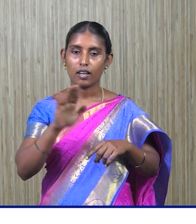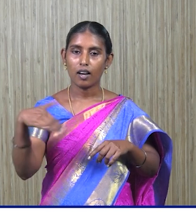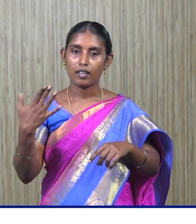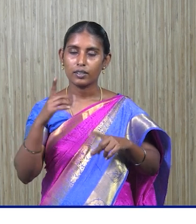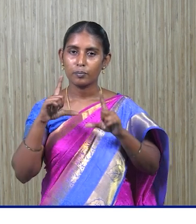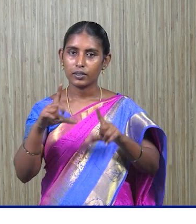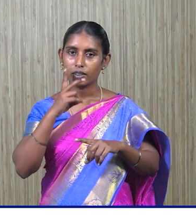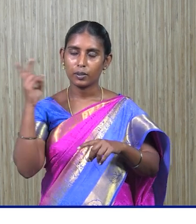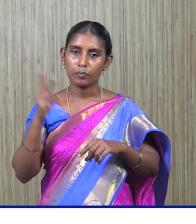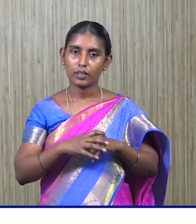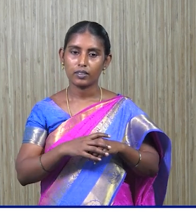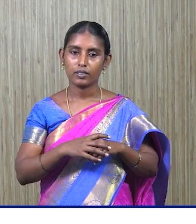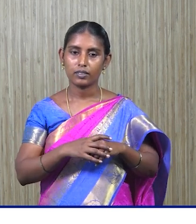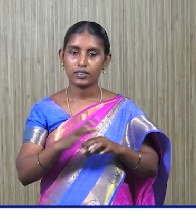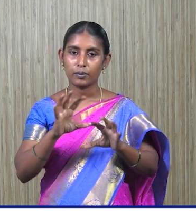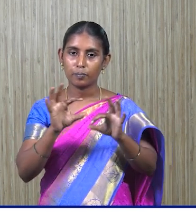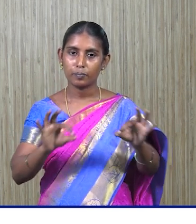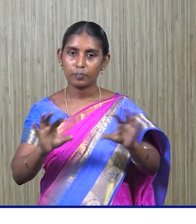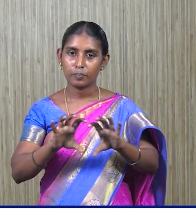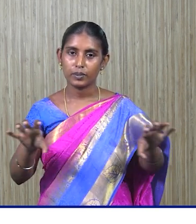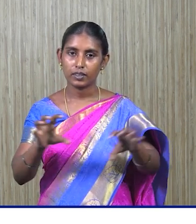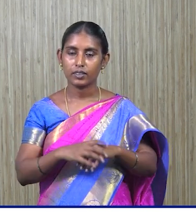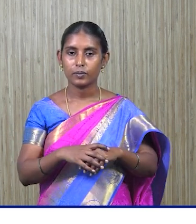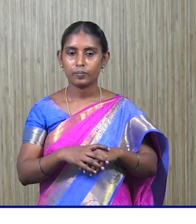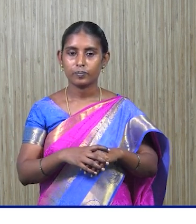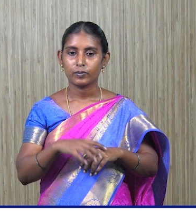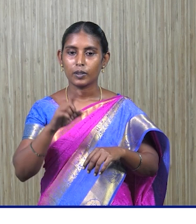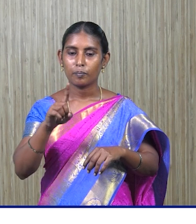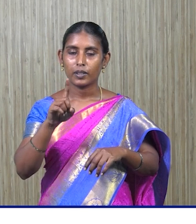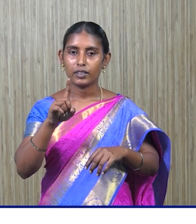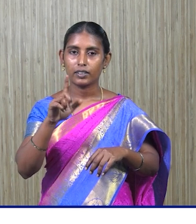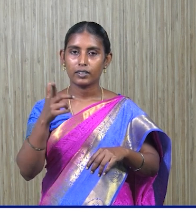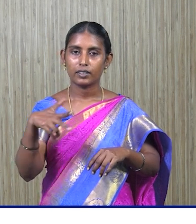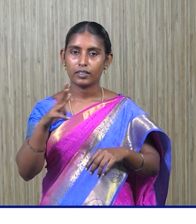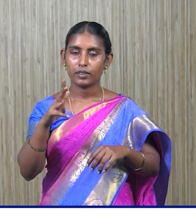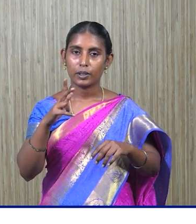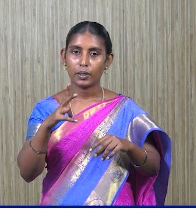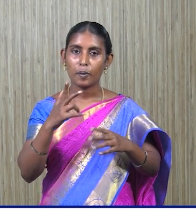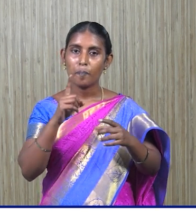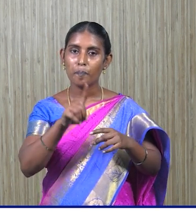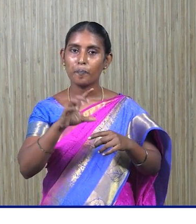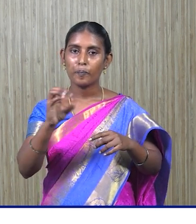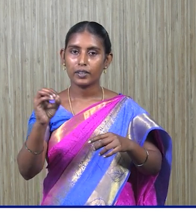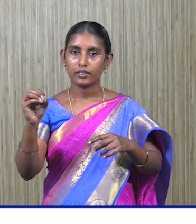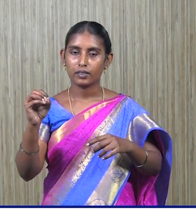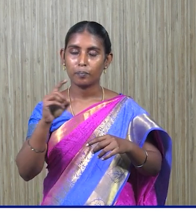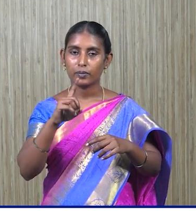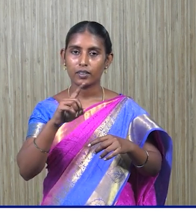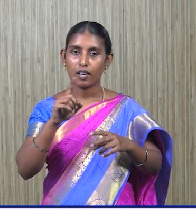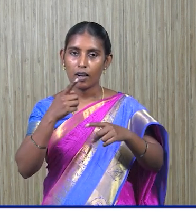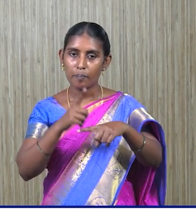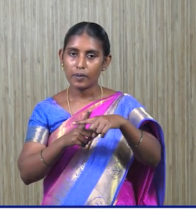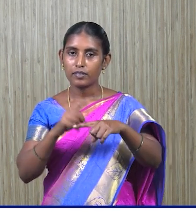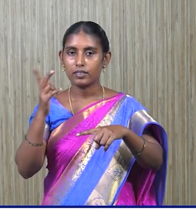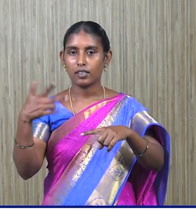படத்தில் பார்த்தீங்கன்னா இஸ் ஈக்குவல் டு நாம் பிரிச்சிருக்கோம். எப்படி பிரித்திருக்கின்றோம்? 18 10 கட்டங்களாகவும் அடுத்த படத்தில் 8 கட்டங்களாகவும்